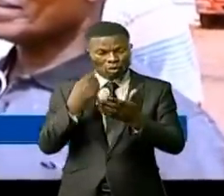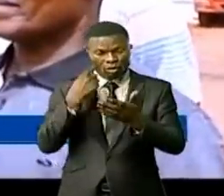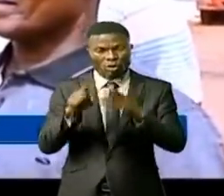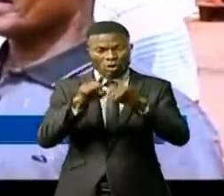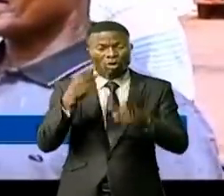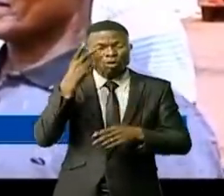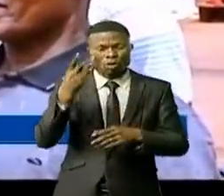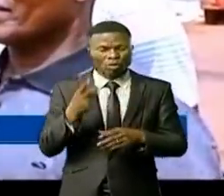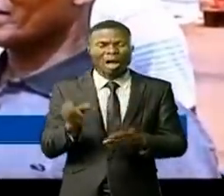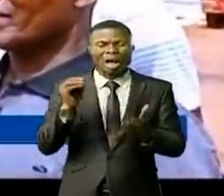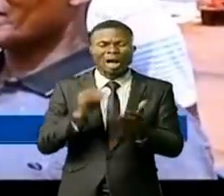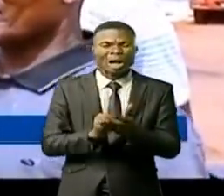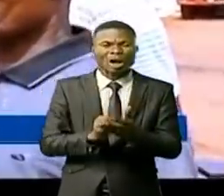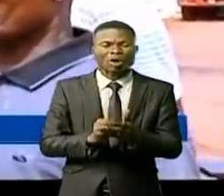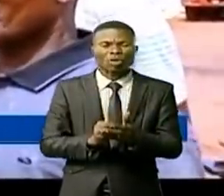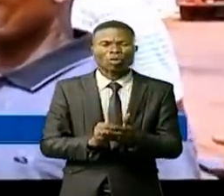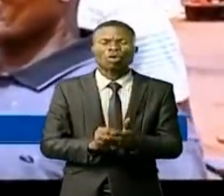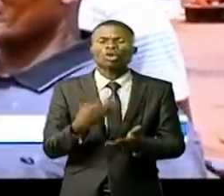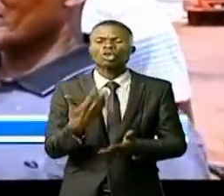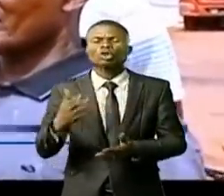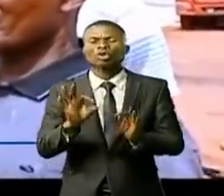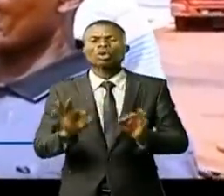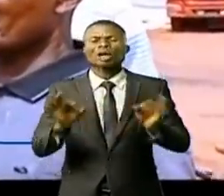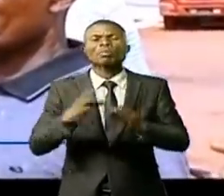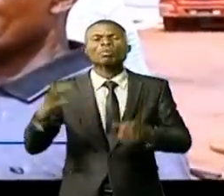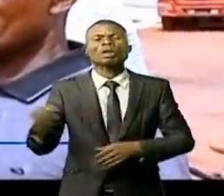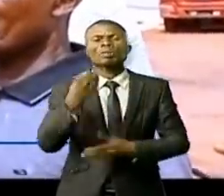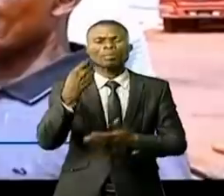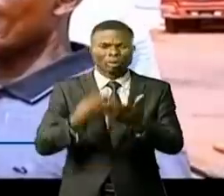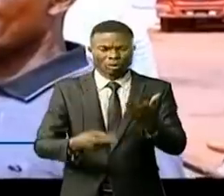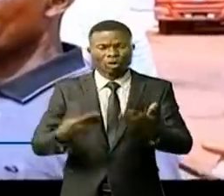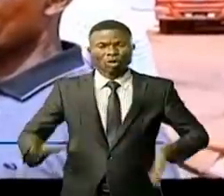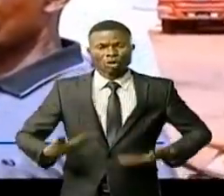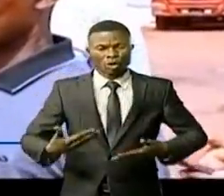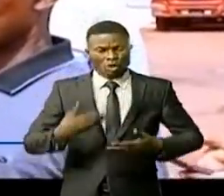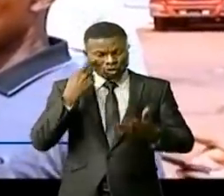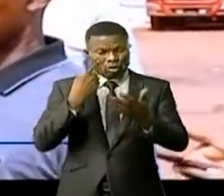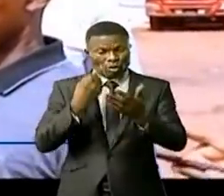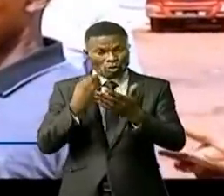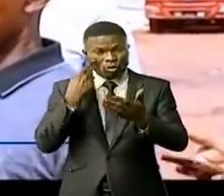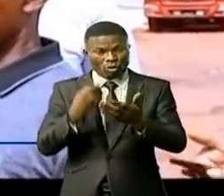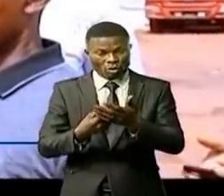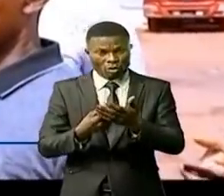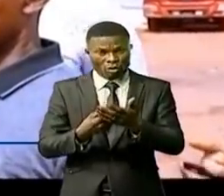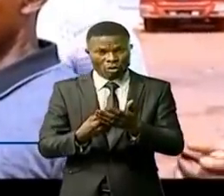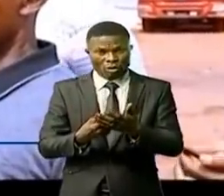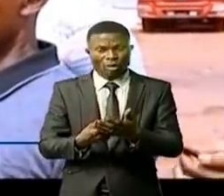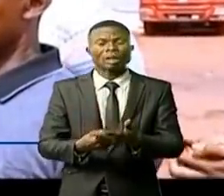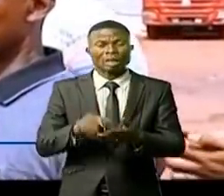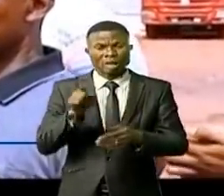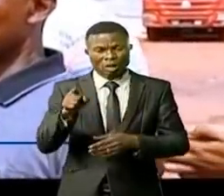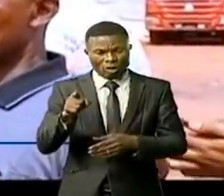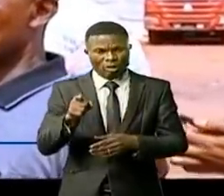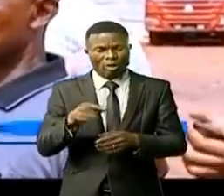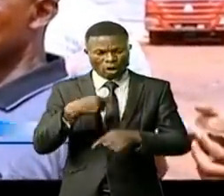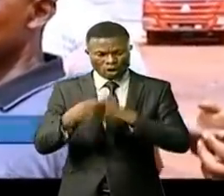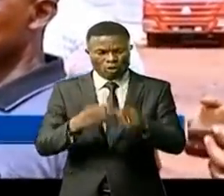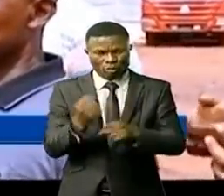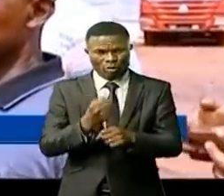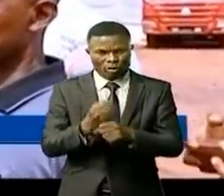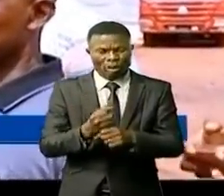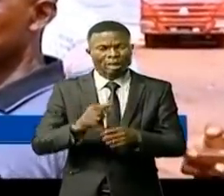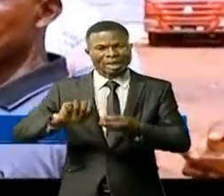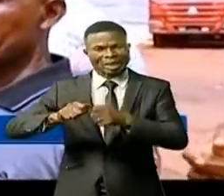qu'est-ce qu'on peut encore récupérer comme engins qui sont en panne ici. Et je suis content de constater qu'ils sont déjà à pied d'œuvre pour essayer de